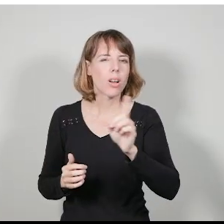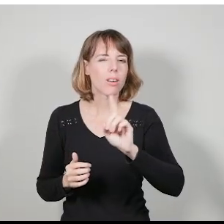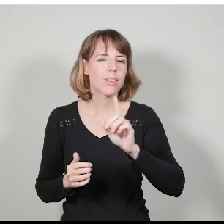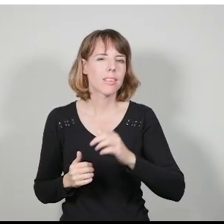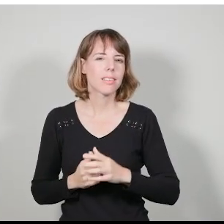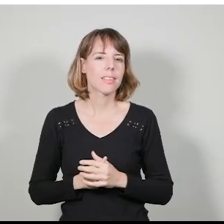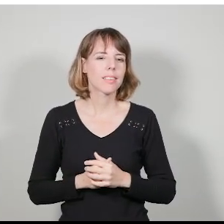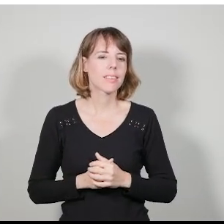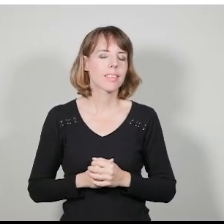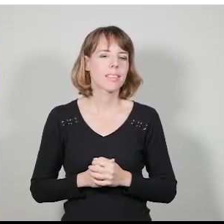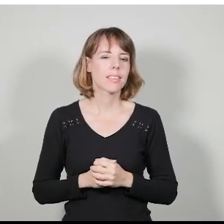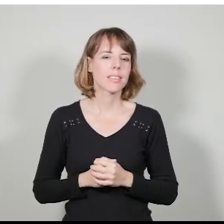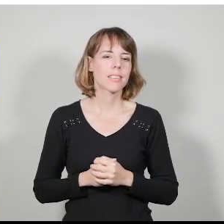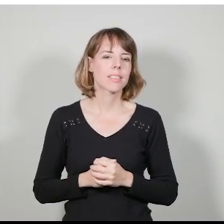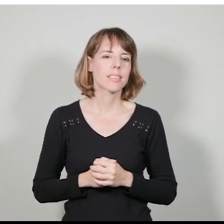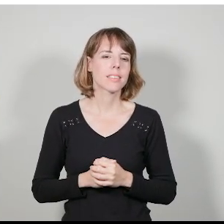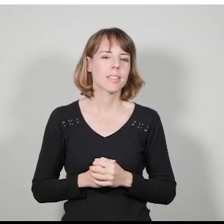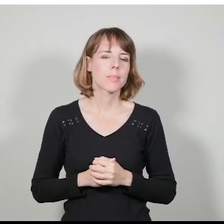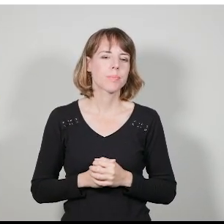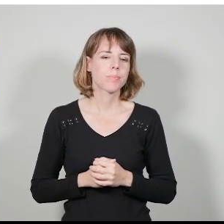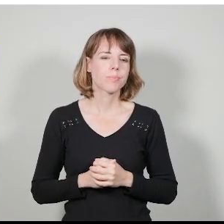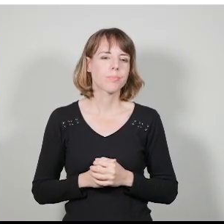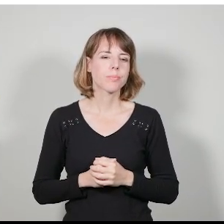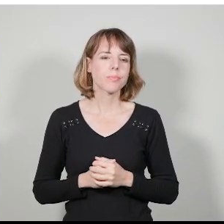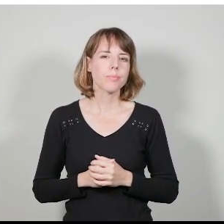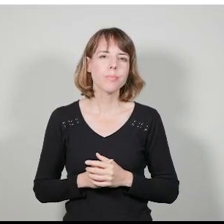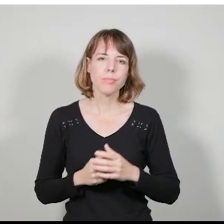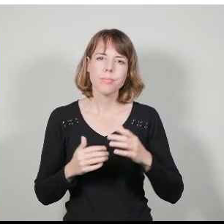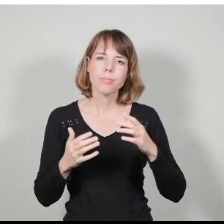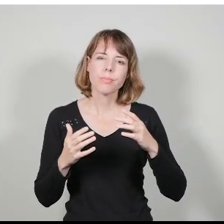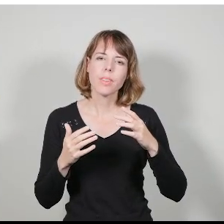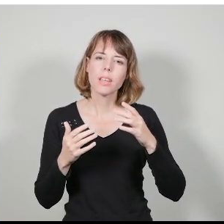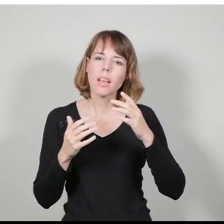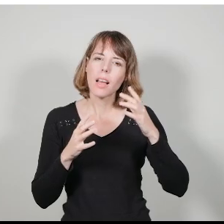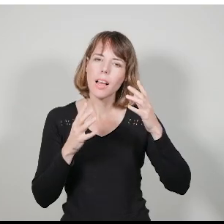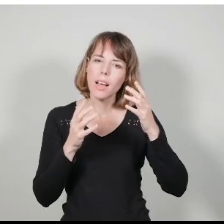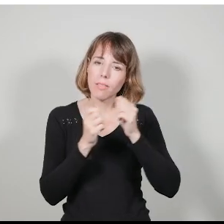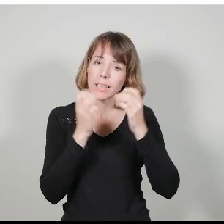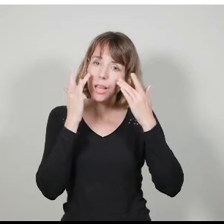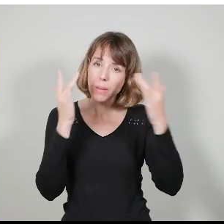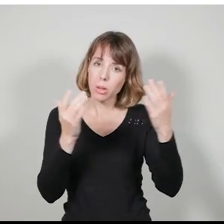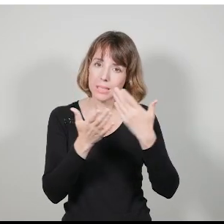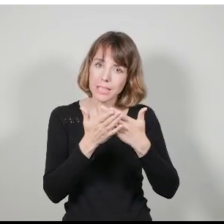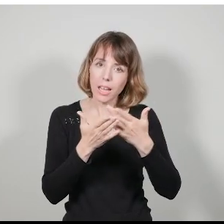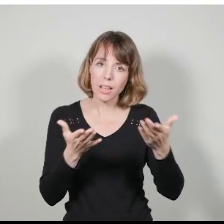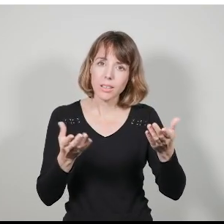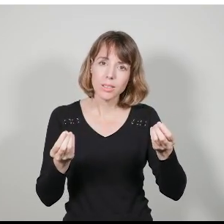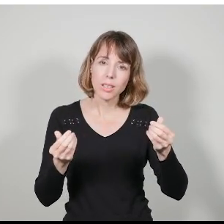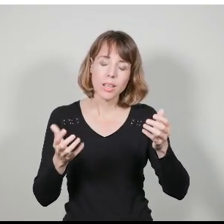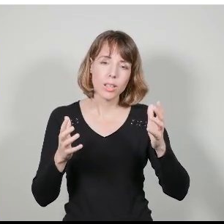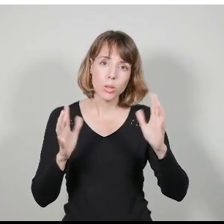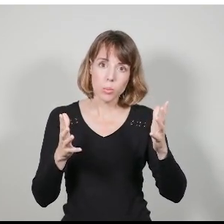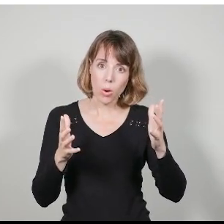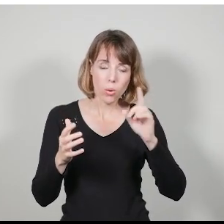à cette expérience d'après-parent et comment ça dit un positionnement possible et